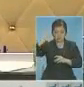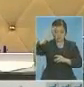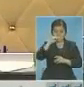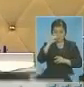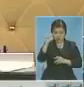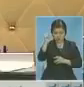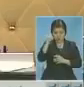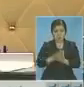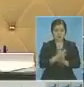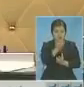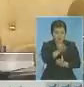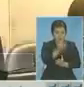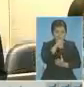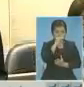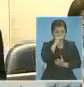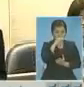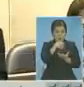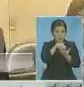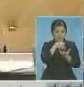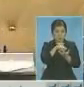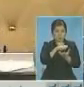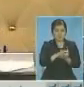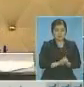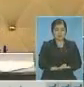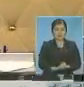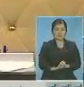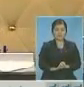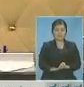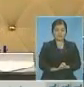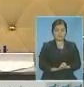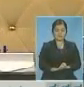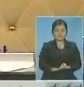รก่อนเชิญท่านมาราพรท่านมาแล้วท่านมาแล้วเดี๋ยวให้ท่านพูดเอง